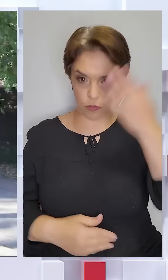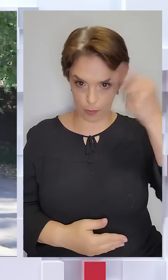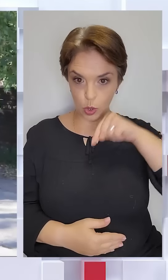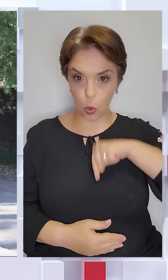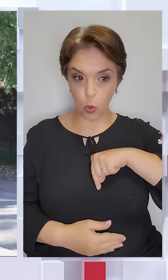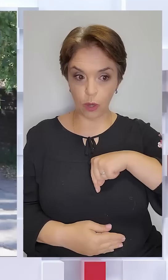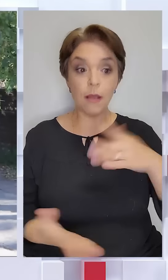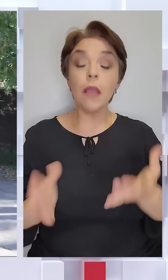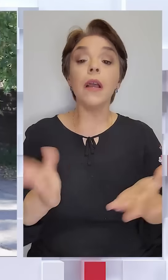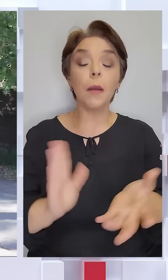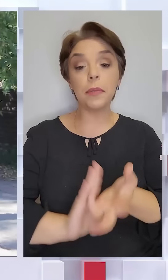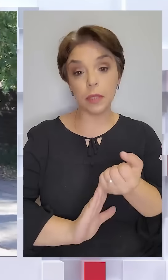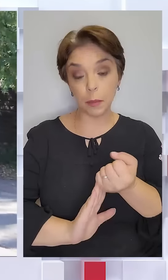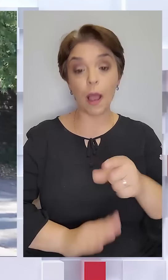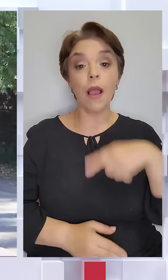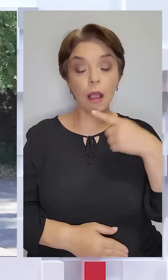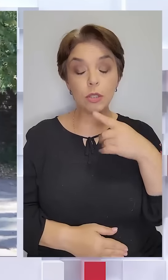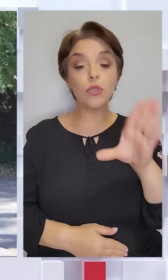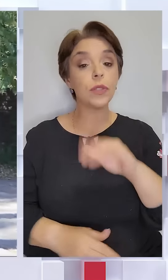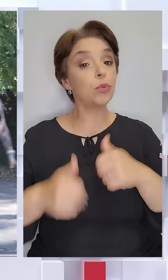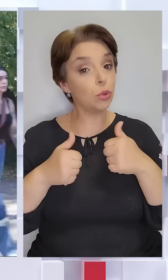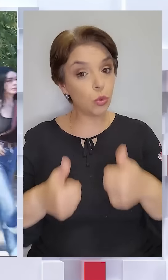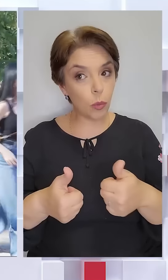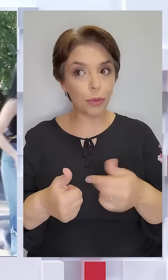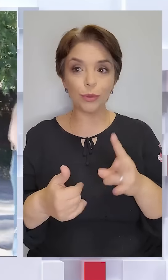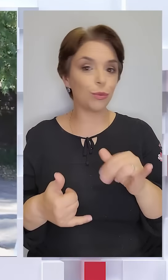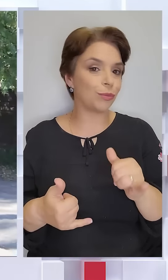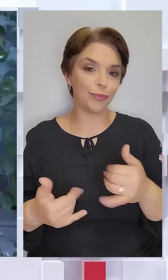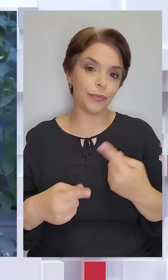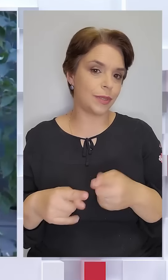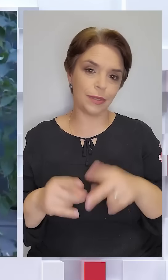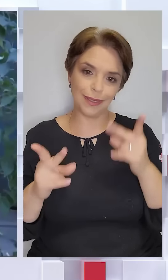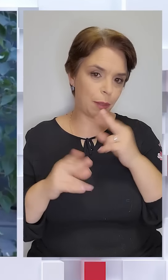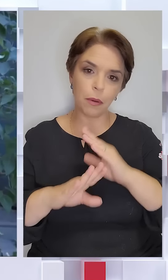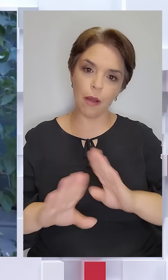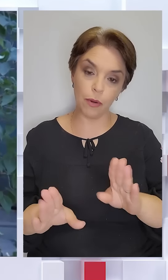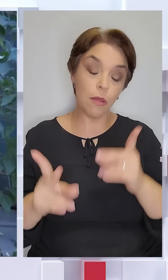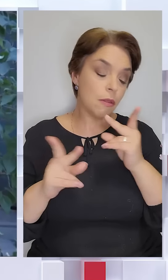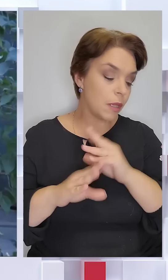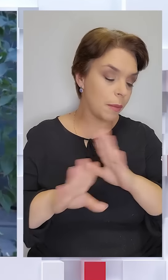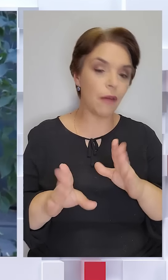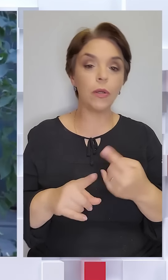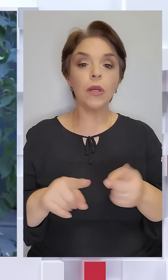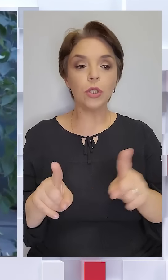психологи. Яка підтримка? Казати, що все буде добре, це неправильно.